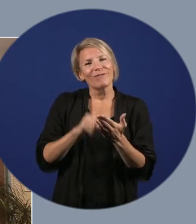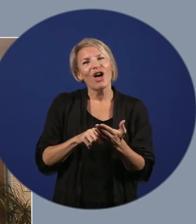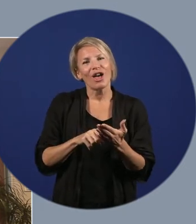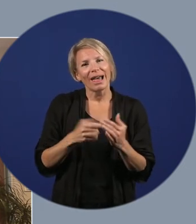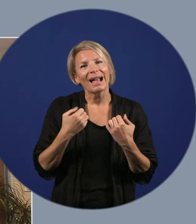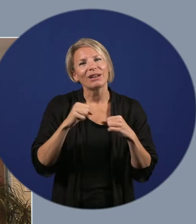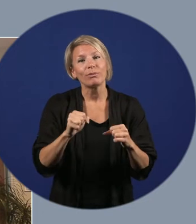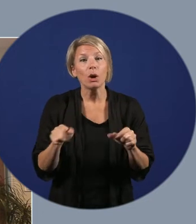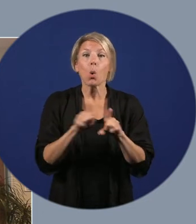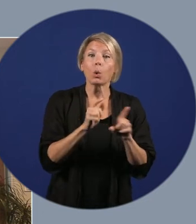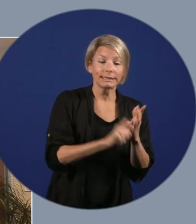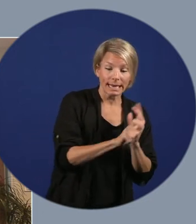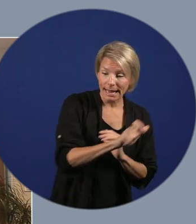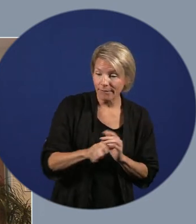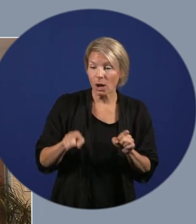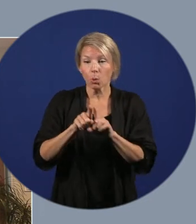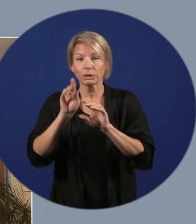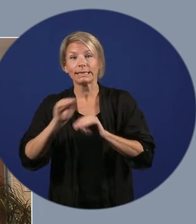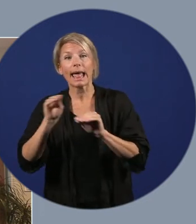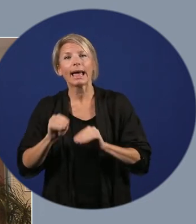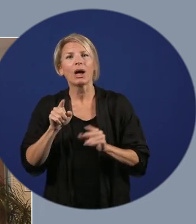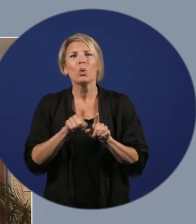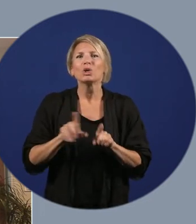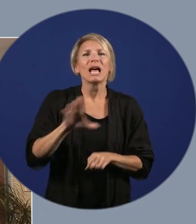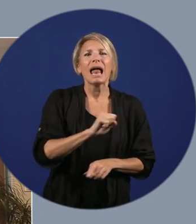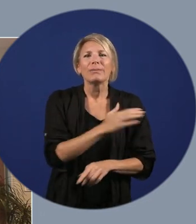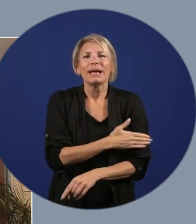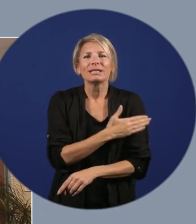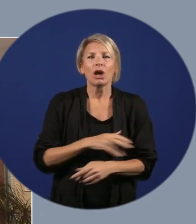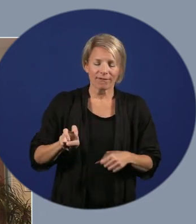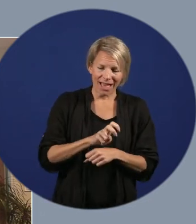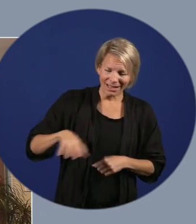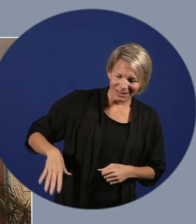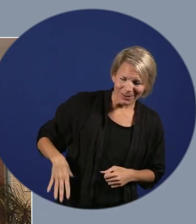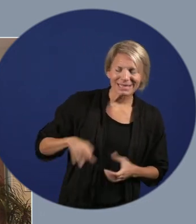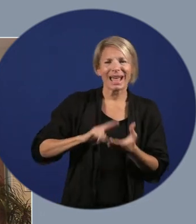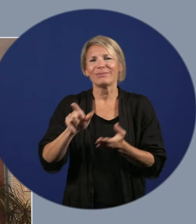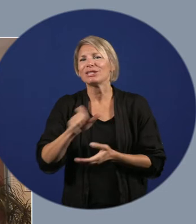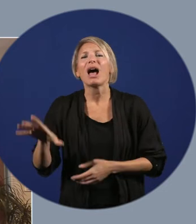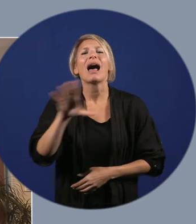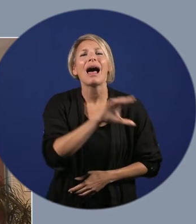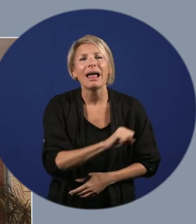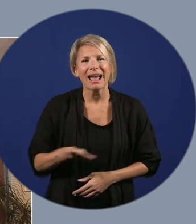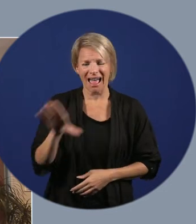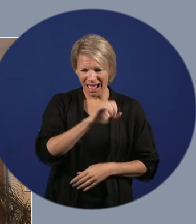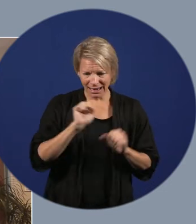eleverna, hos lärarna och faktiskt också all personal. Både vaktmästeri, administratörer och så. Så att få med